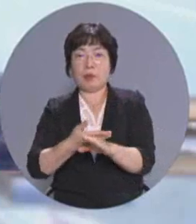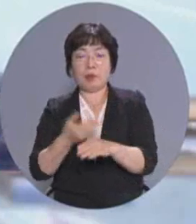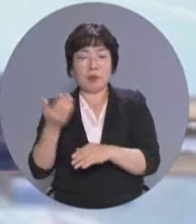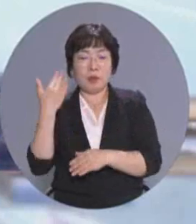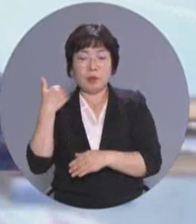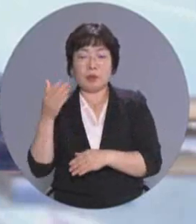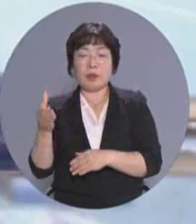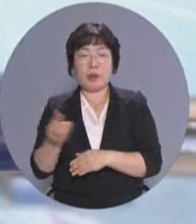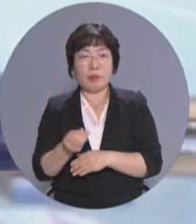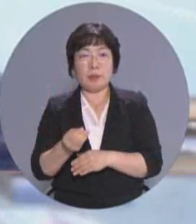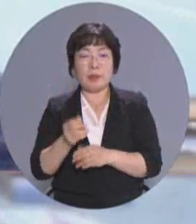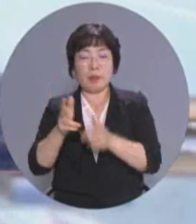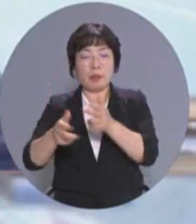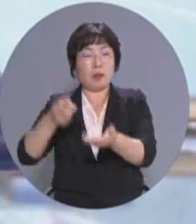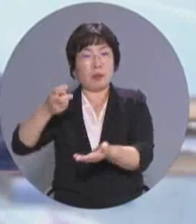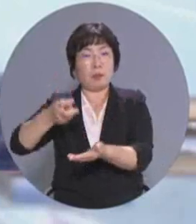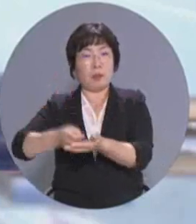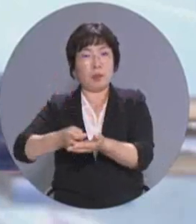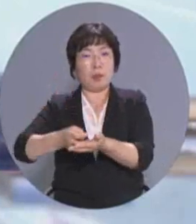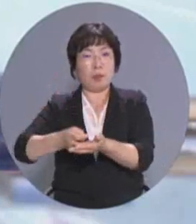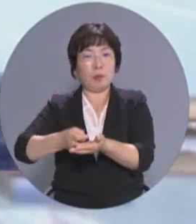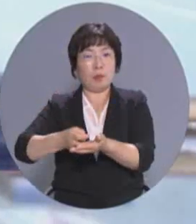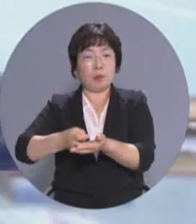기존 임대주택 사업법의